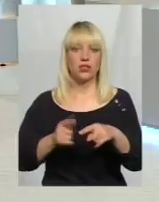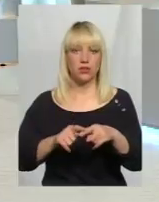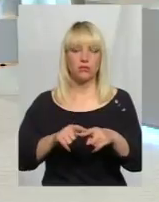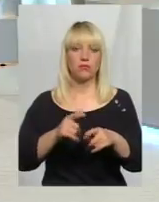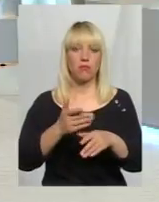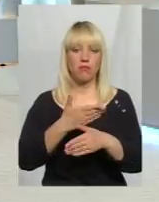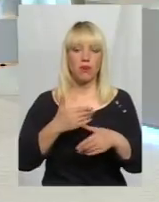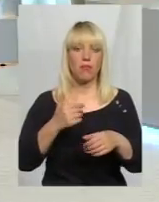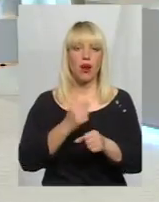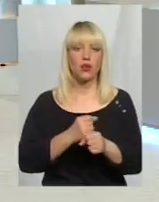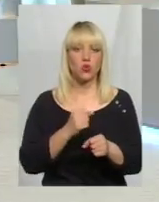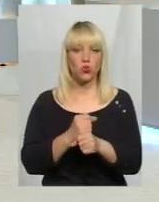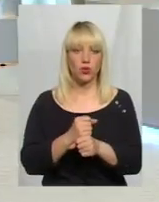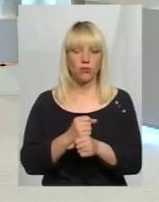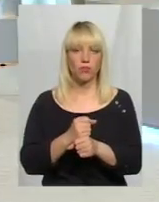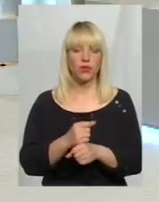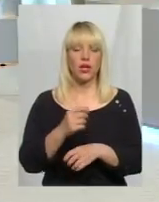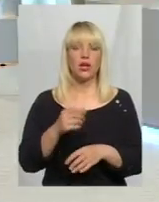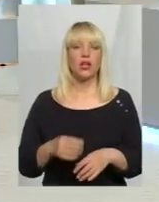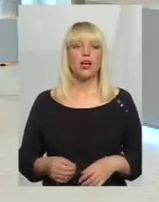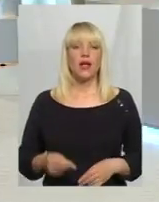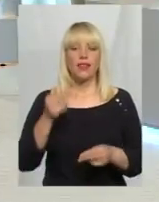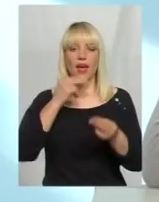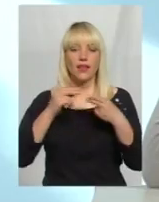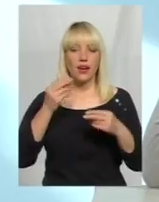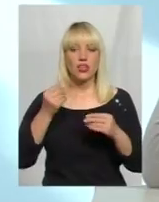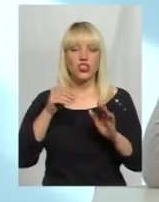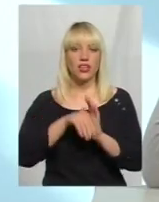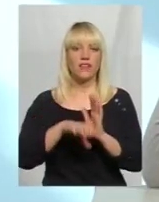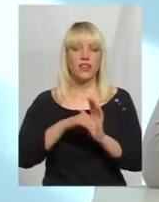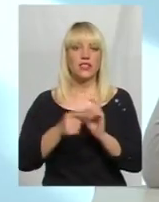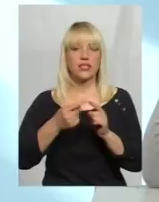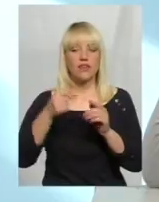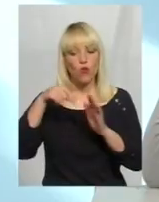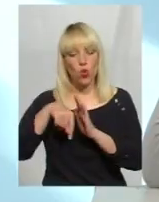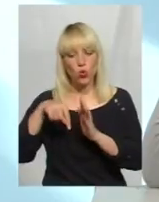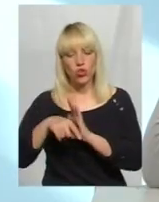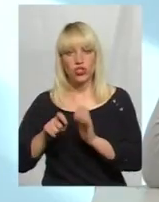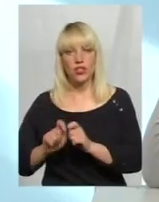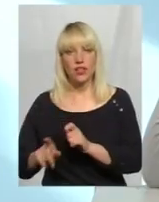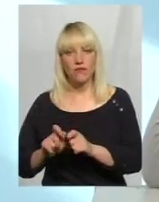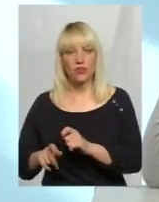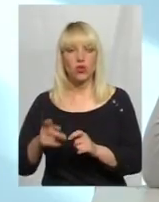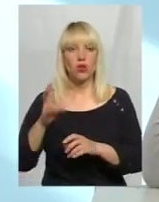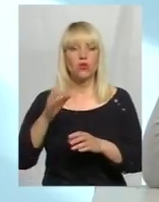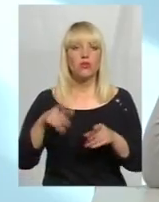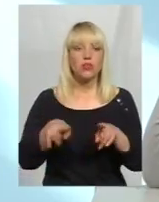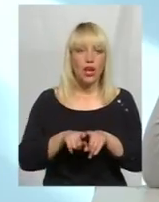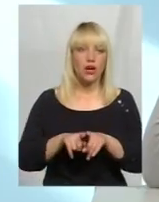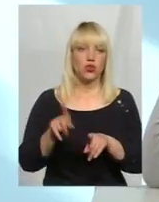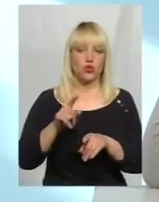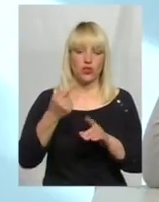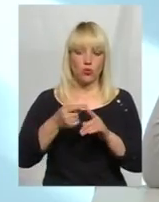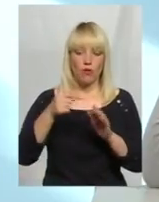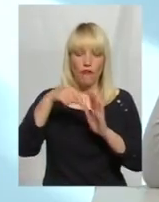працюємо. Звичайно, що найкращий інвестор – це внутрішній інвестор. Але так склалося, що цьому внутрішньому інвестору,